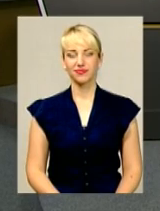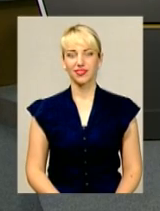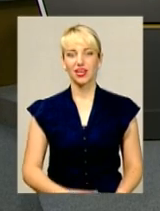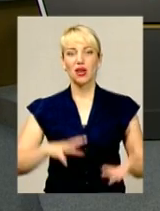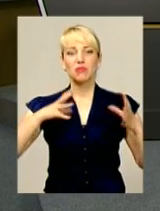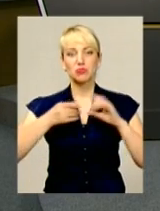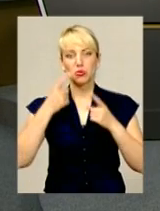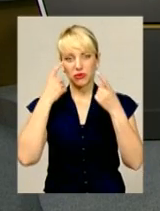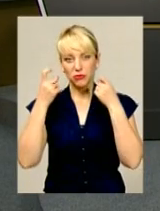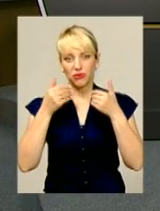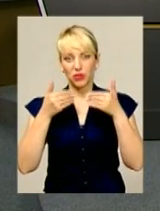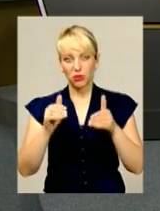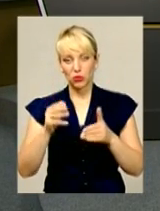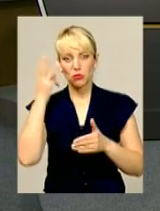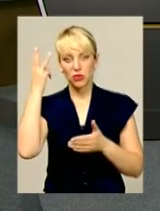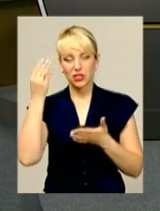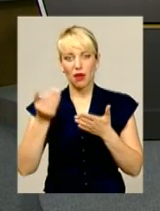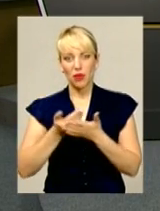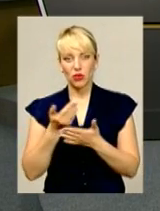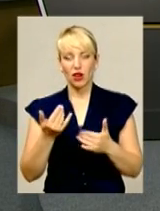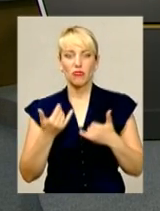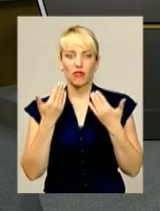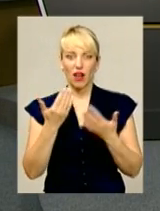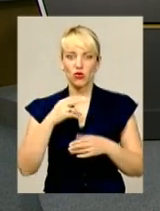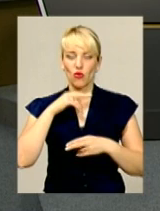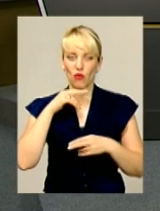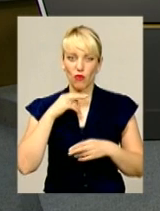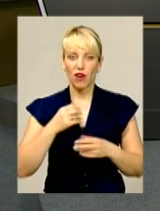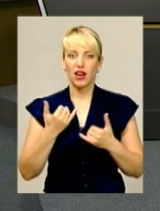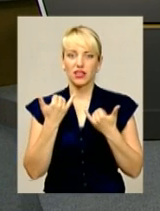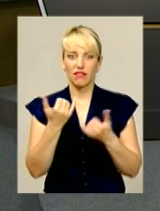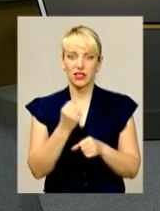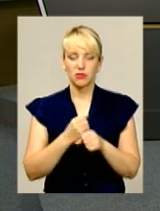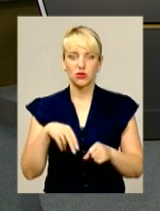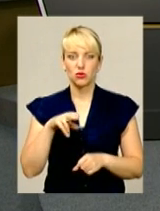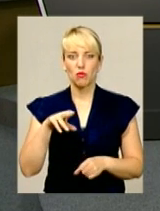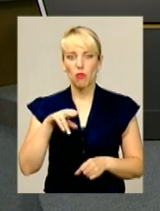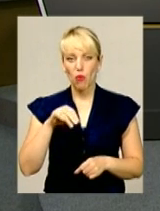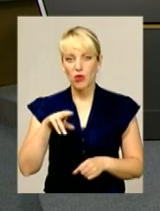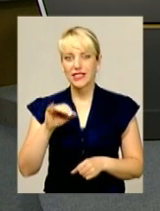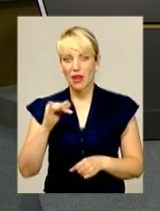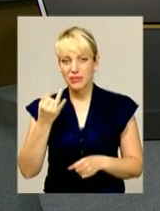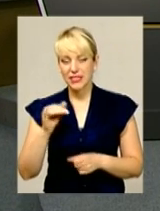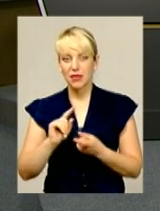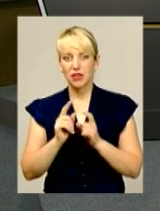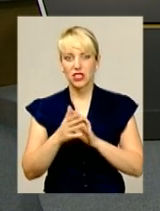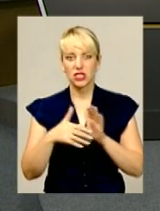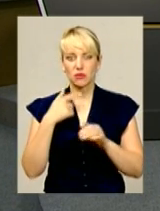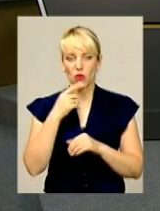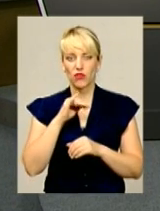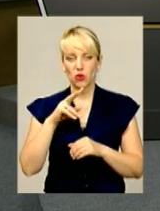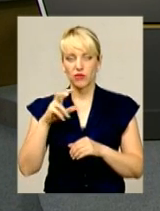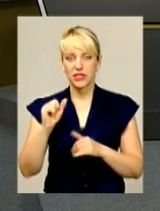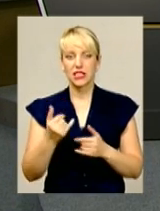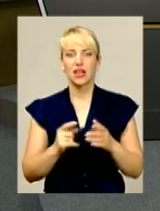Підсумковий інформаційний випуск «Подільська панорама». До вашої уваги у студії працюють Віталій Постемський та Оксана Фіновська. Вітаємо